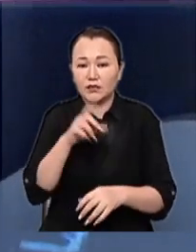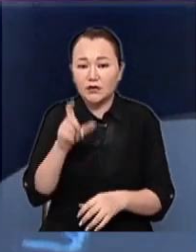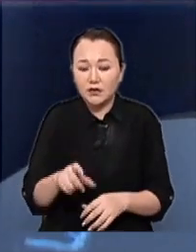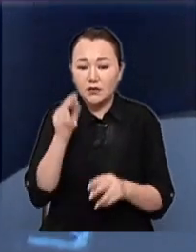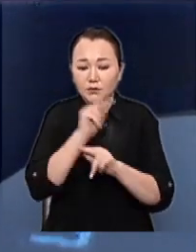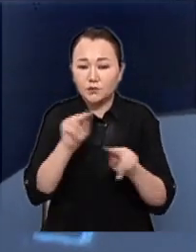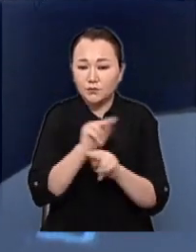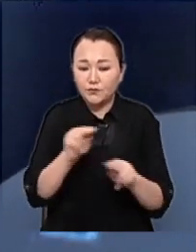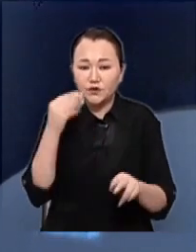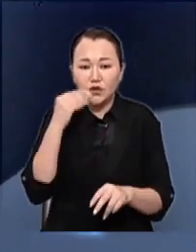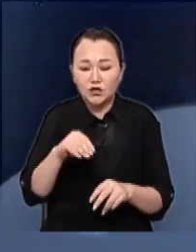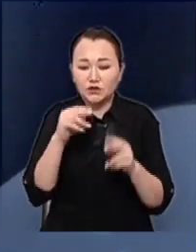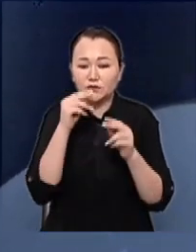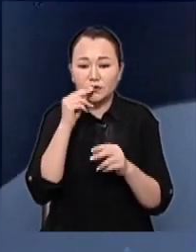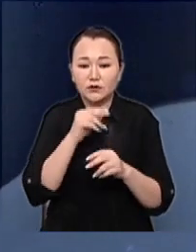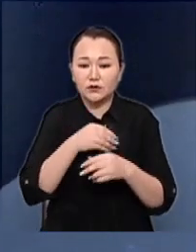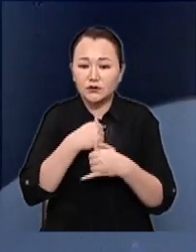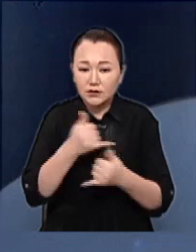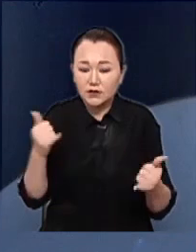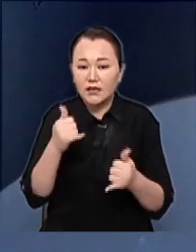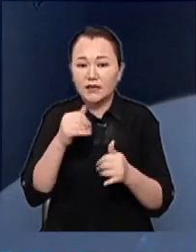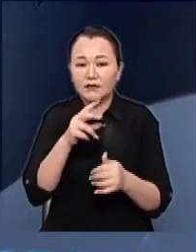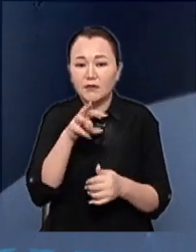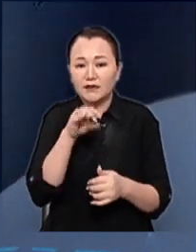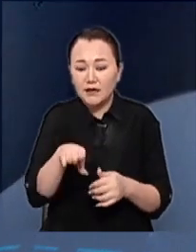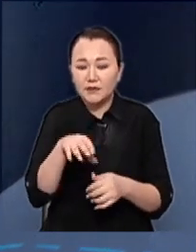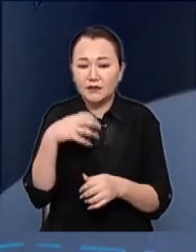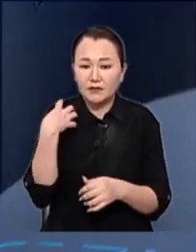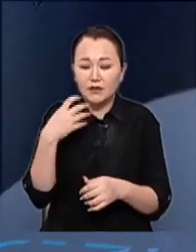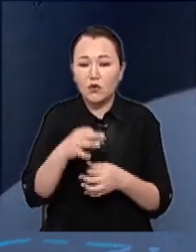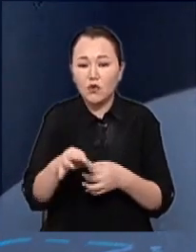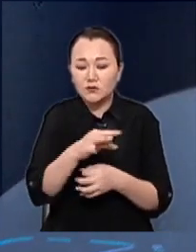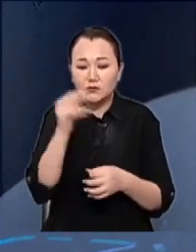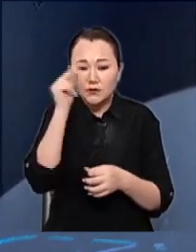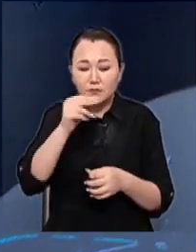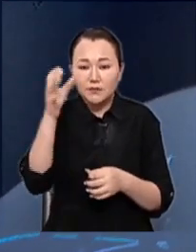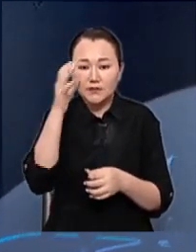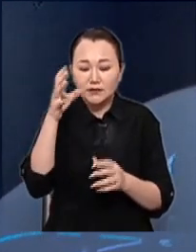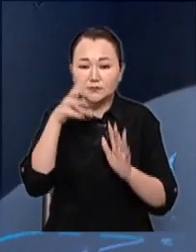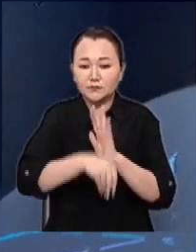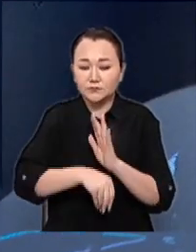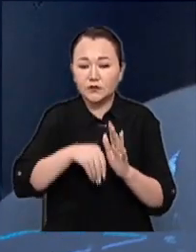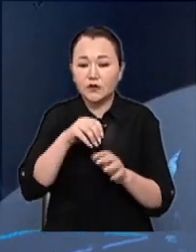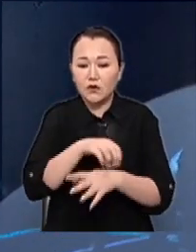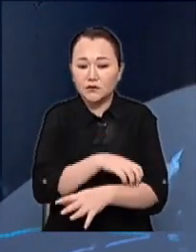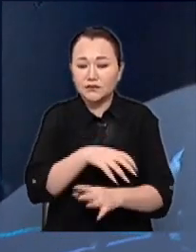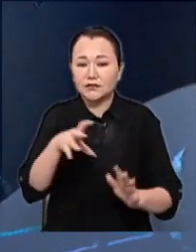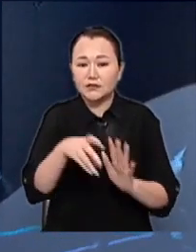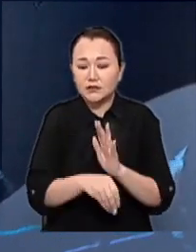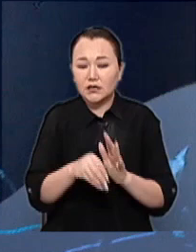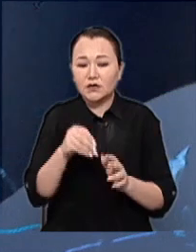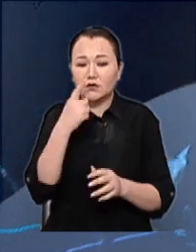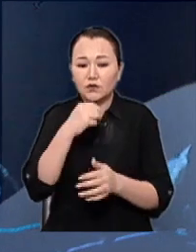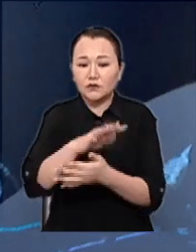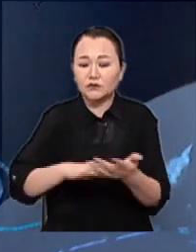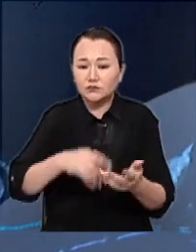беру саласындағы сапаны қамтамасыз ету департаментінің сондай-ақ облыстық білім басқармасының өкілдері кіретін комиссия мүшелері қанды